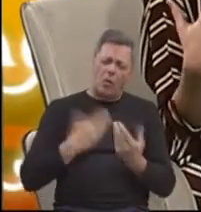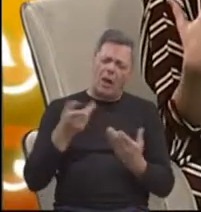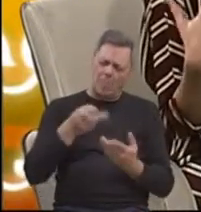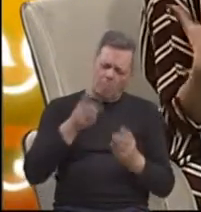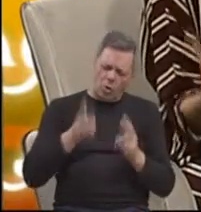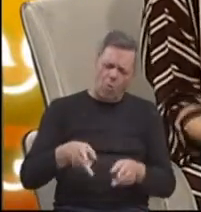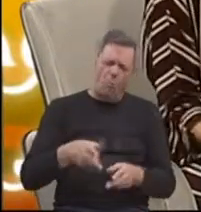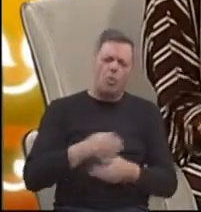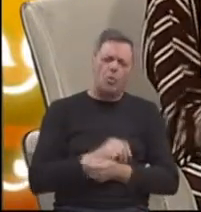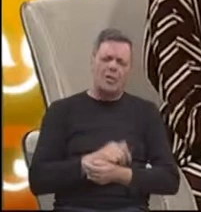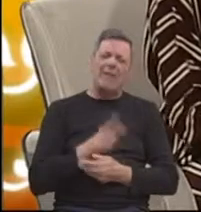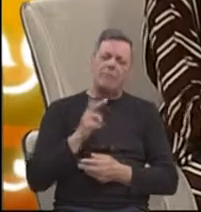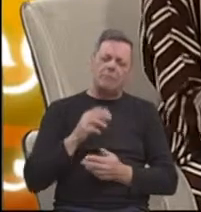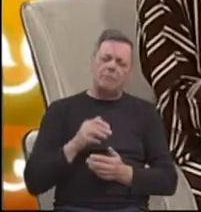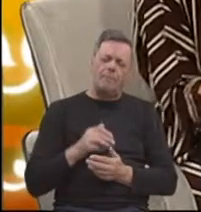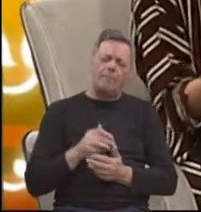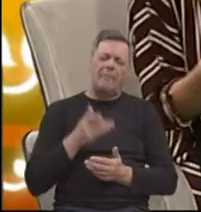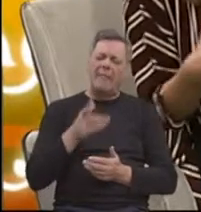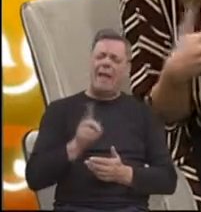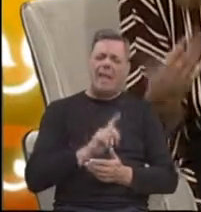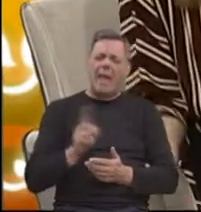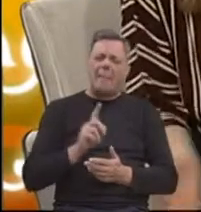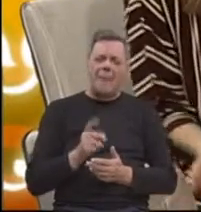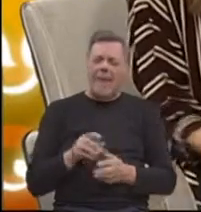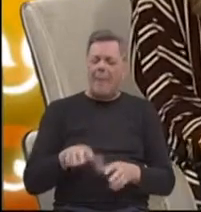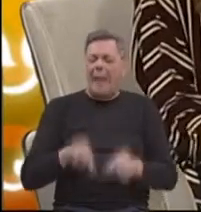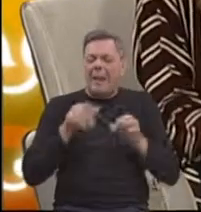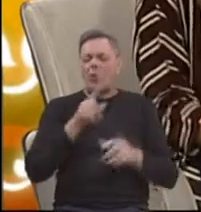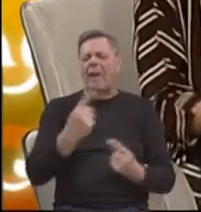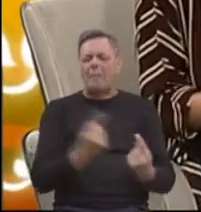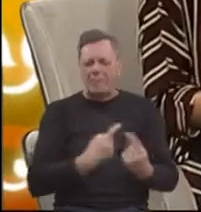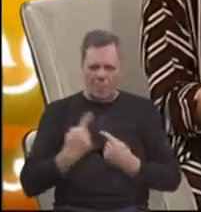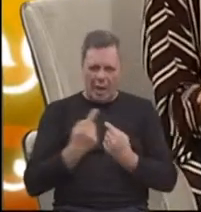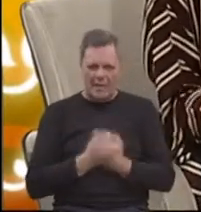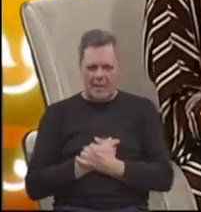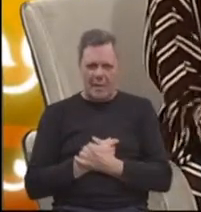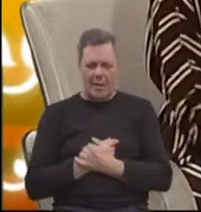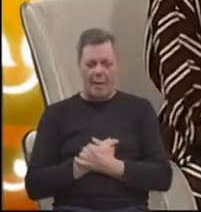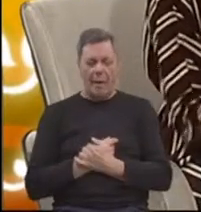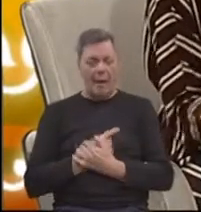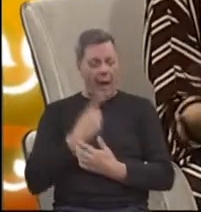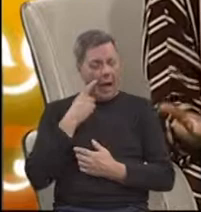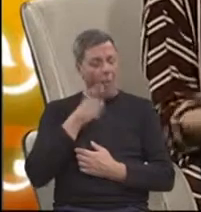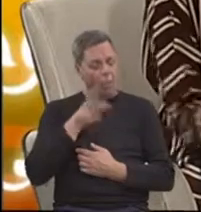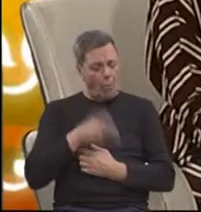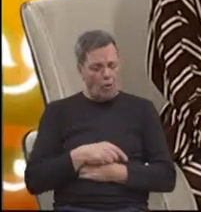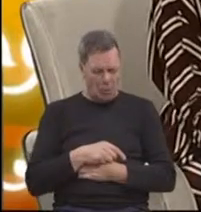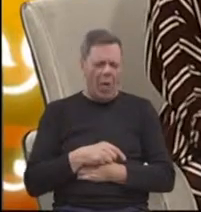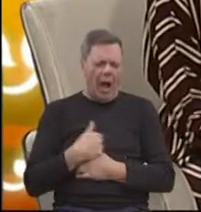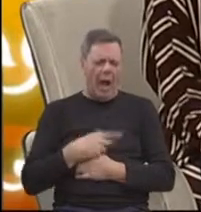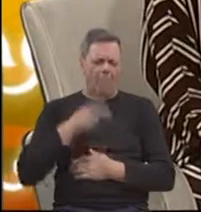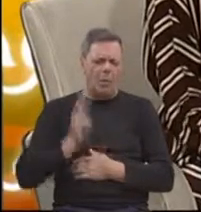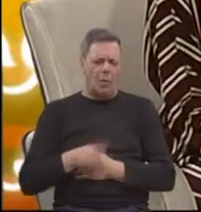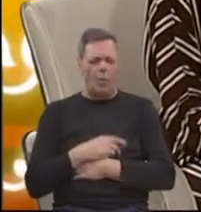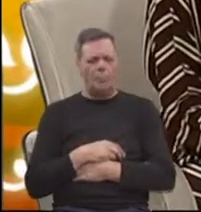omogućiti, trebali bismo omogućiti svom djetetu, da se ne nalazi u takvim situacijama. To, točno. Ako to možemo, a možemo to